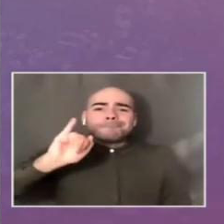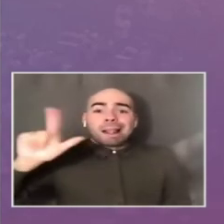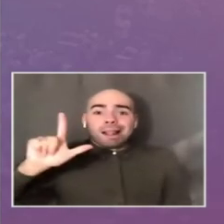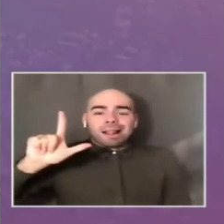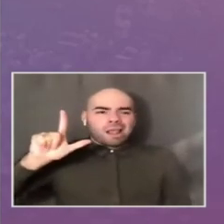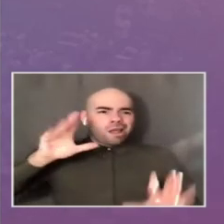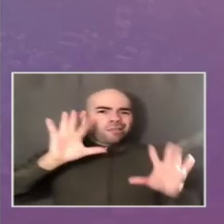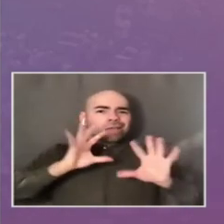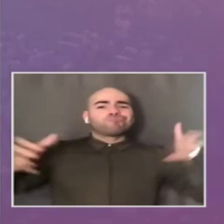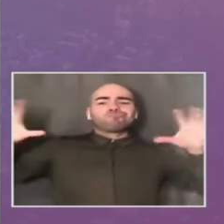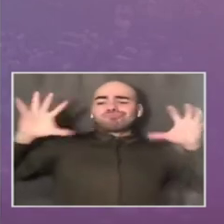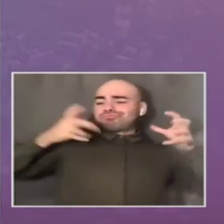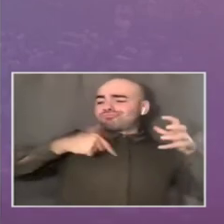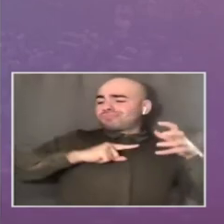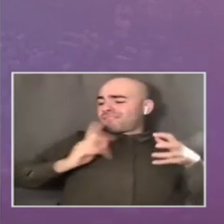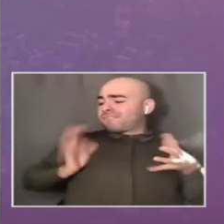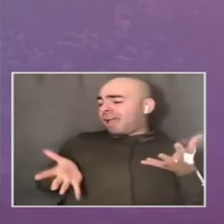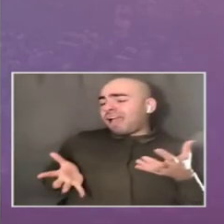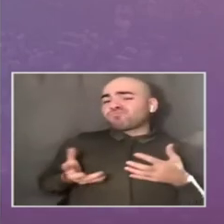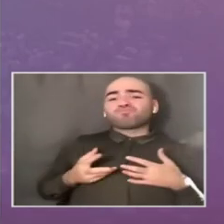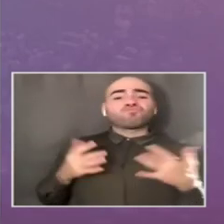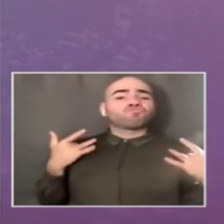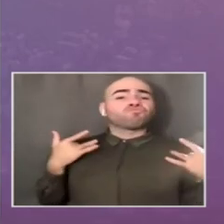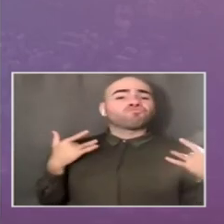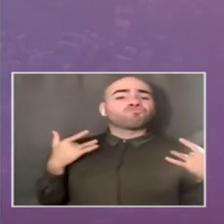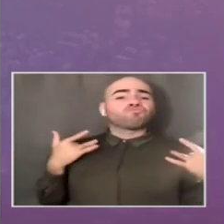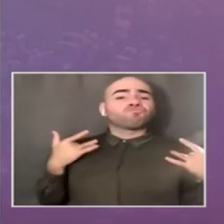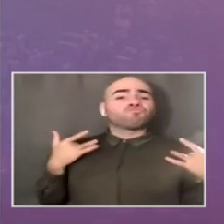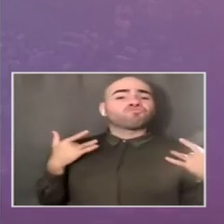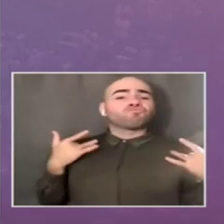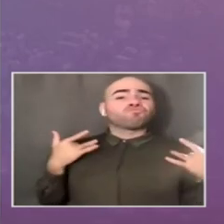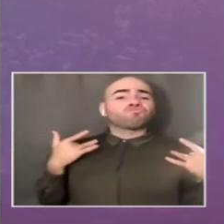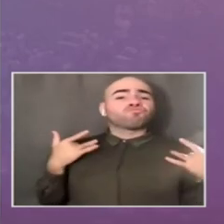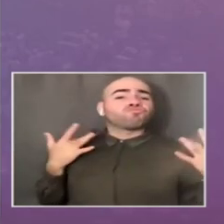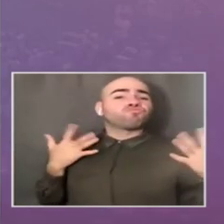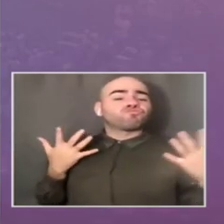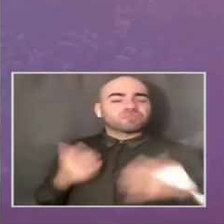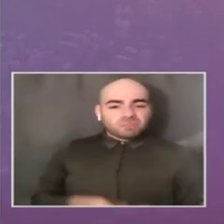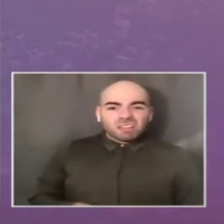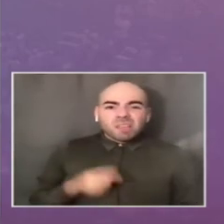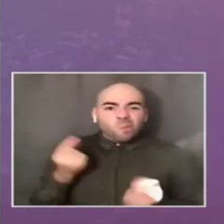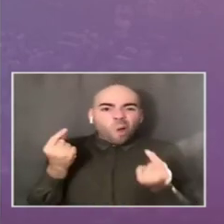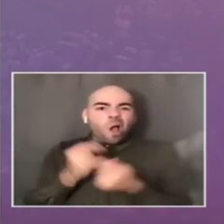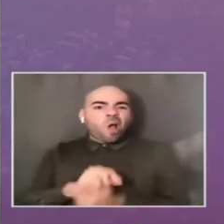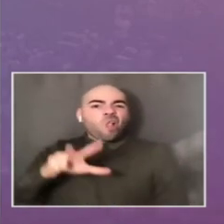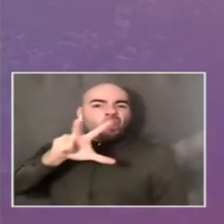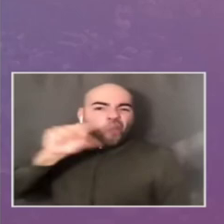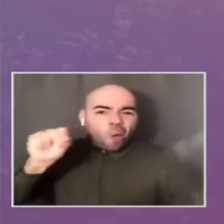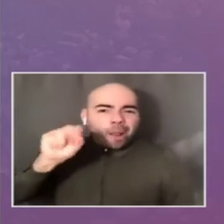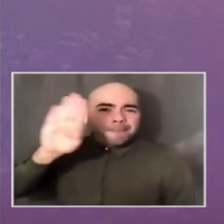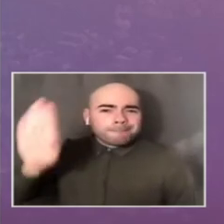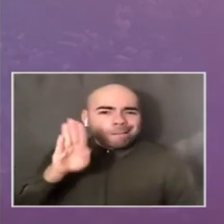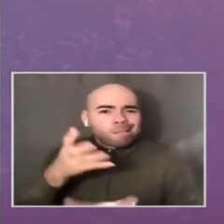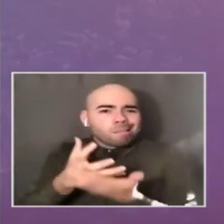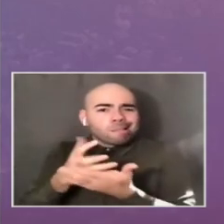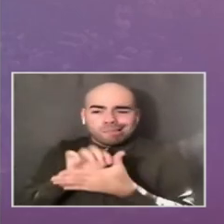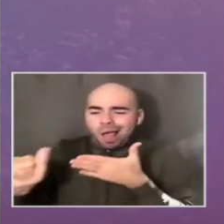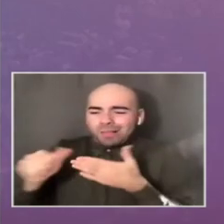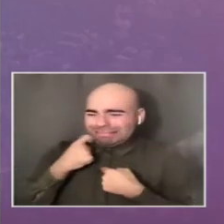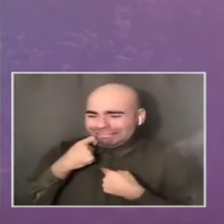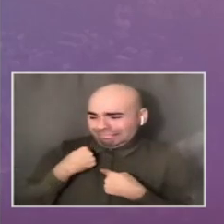monsieur cette année noire norme dans les derniers neuf mois un agrume norge